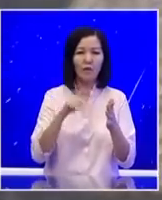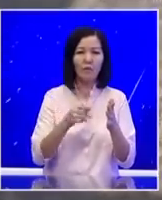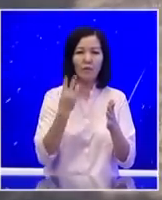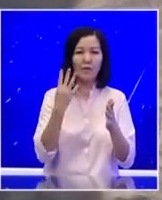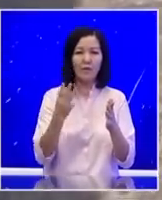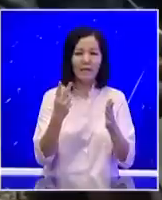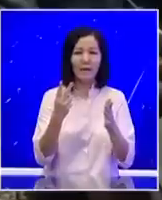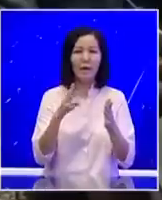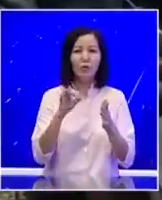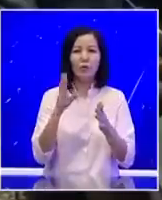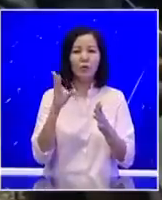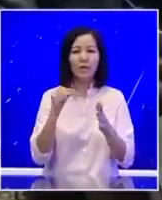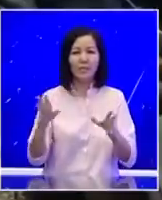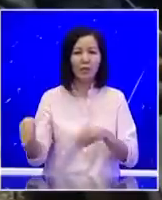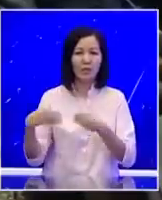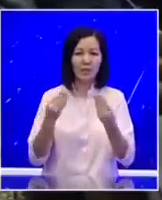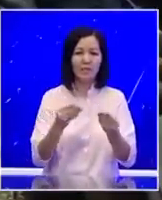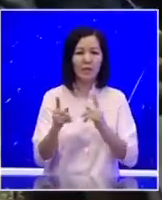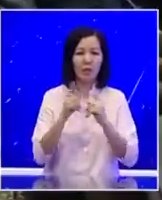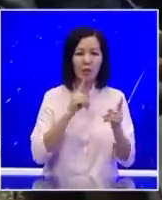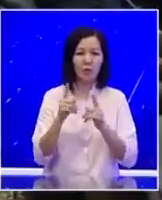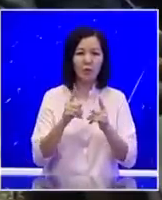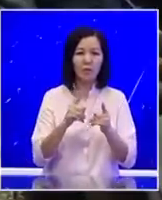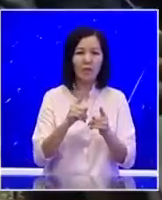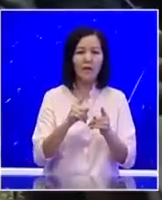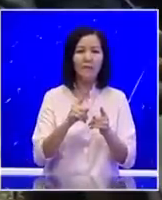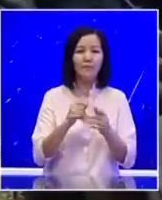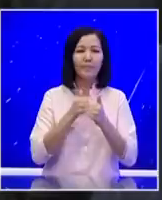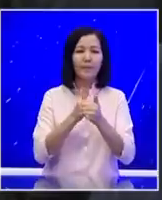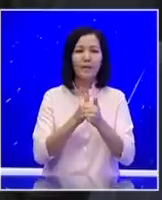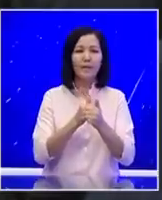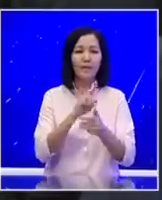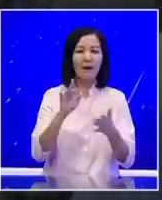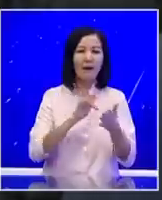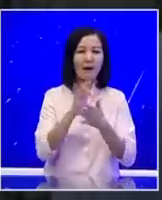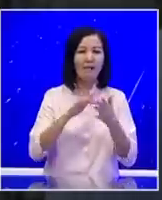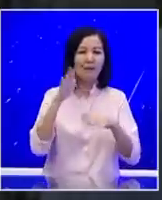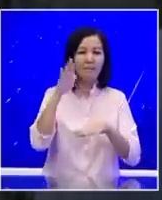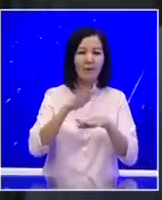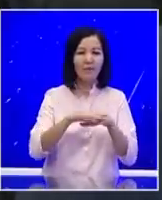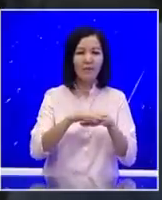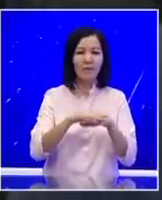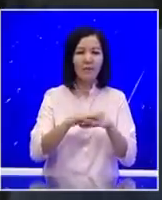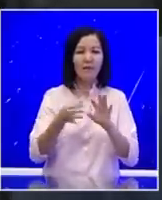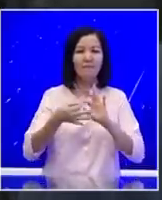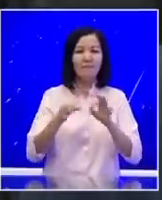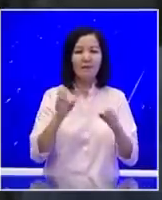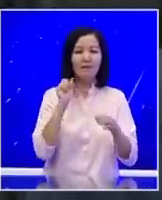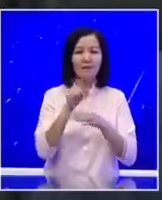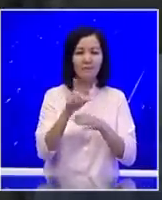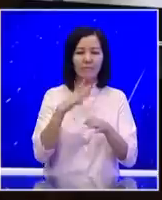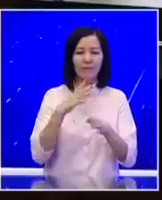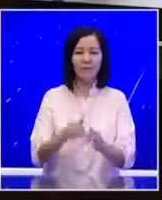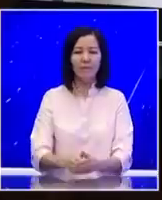отынның 5,2 мың тоннасы жеткізілді. Жиын соңында Серікжан Ісләмұлы аудан қала басшыларына нақты тапсырма